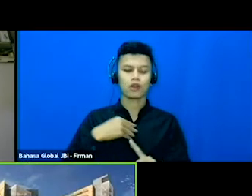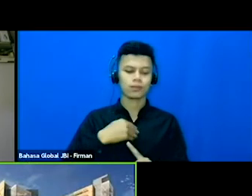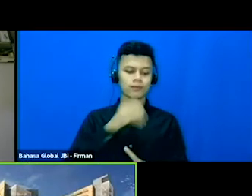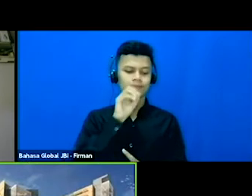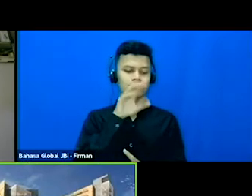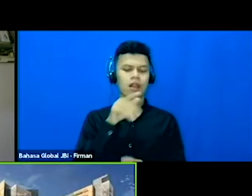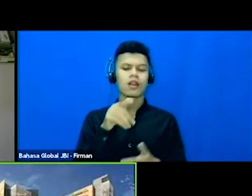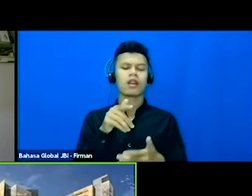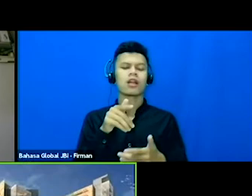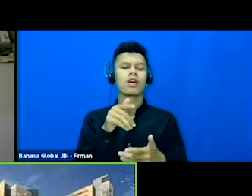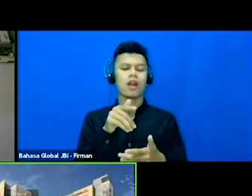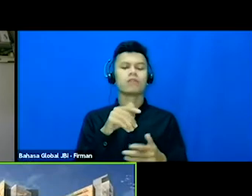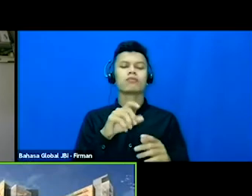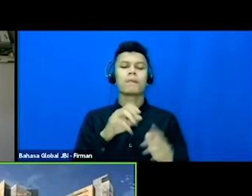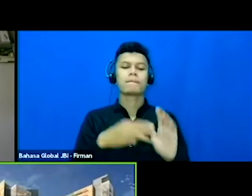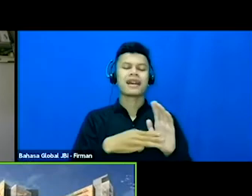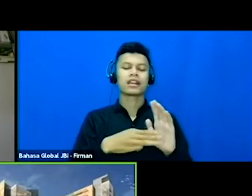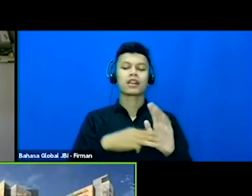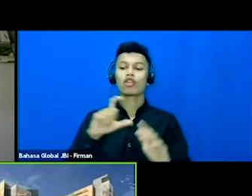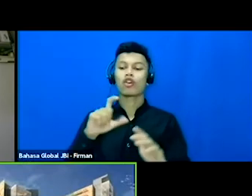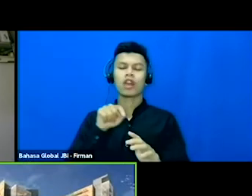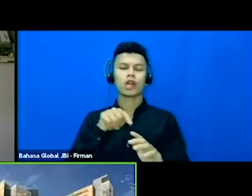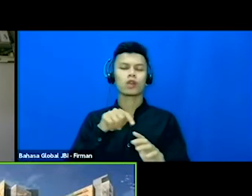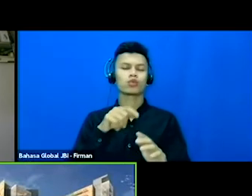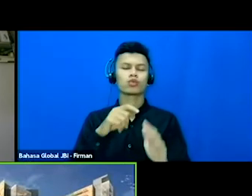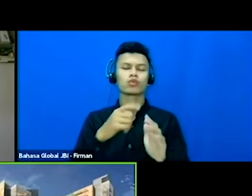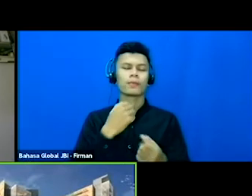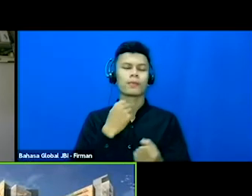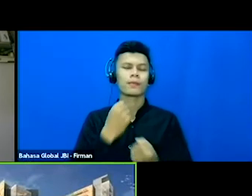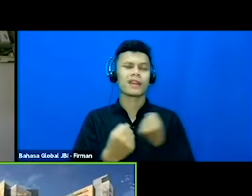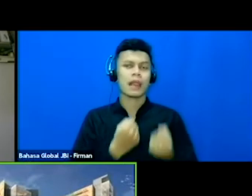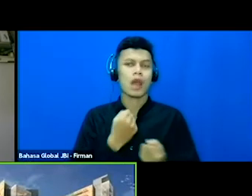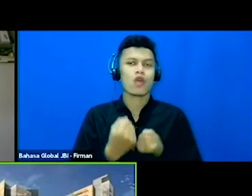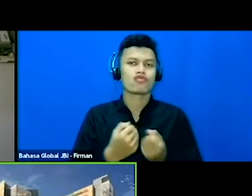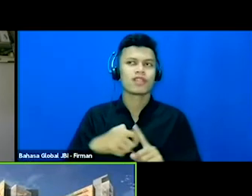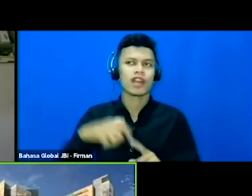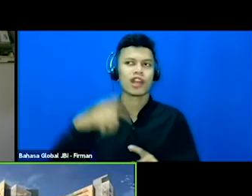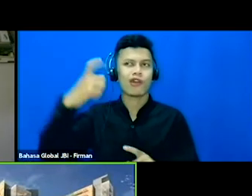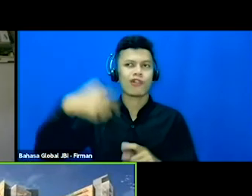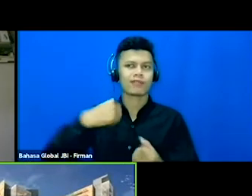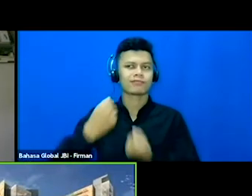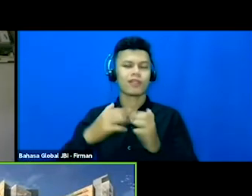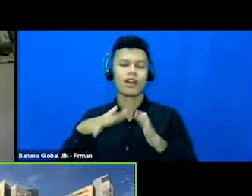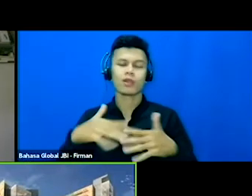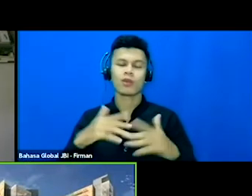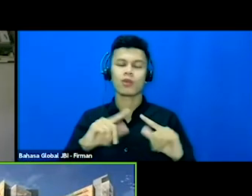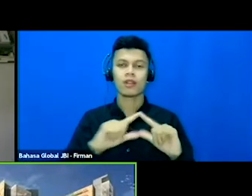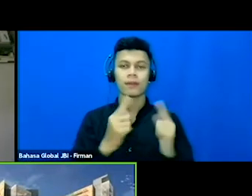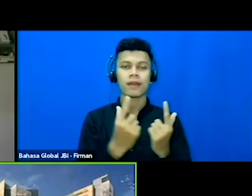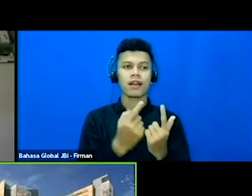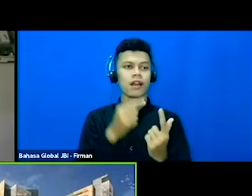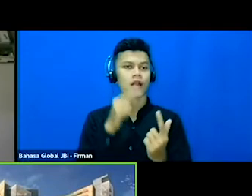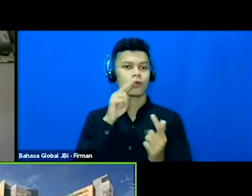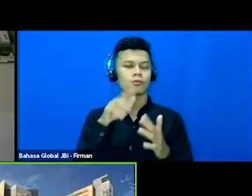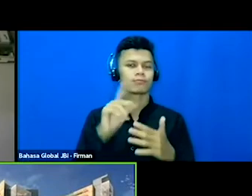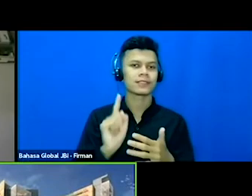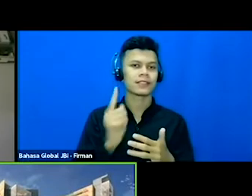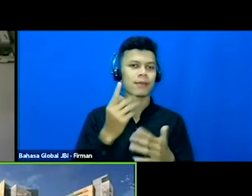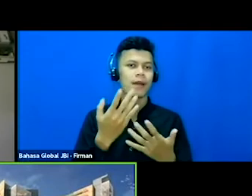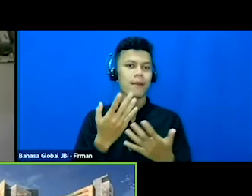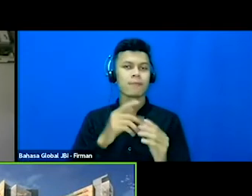inilah perilaku dari eh Apa pelaku usaha atau lembaga dalam pertama